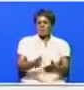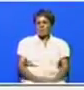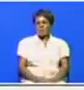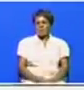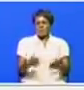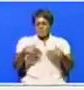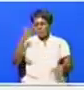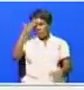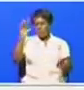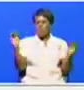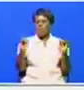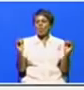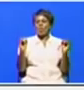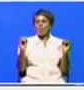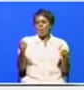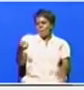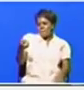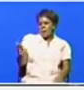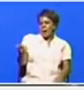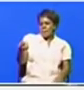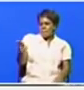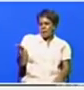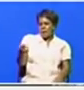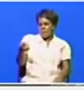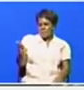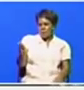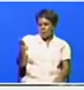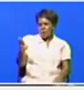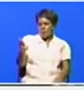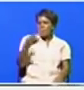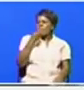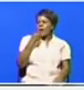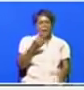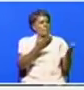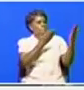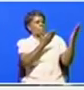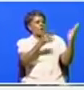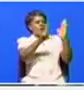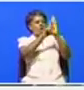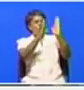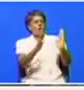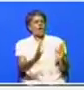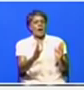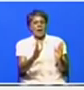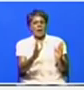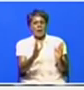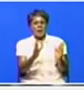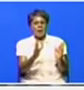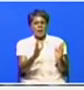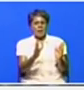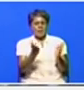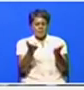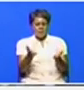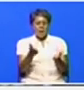Watu wasiofahamika wamemjeruhi vibaya kwa risasi Tundu Lissu, mwanasheria mkuu wa Chadema, tukio